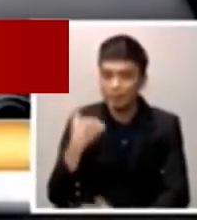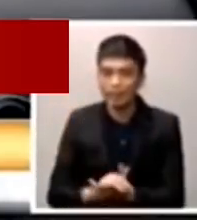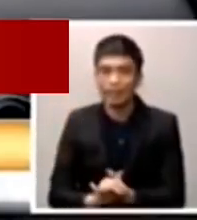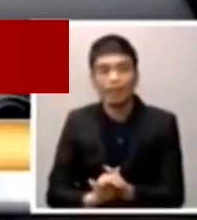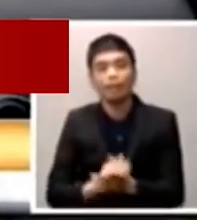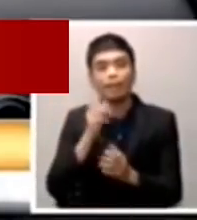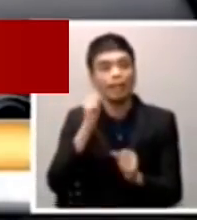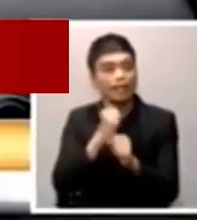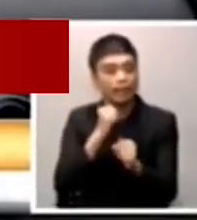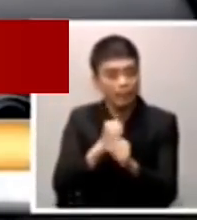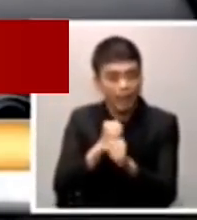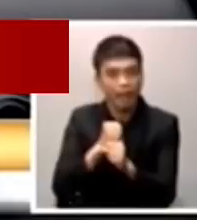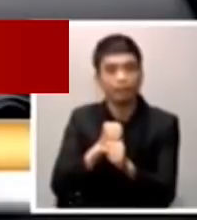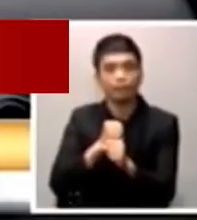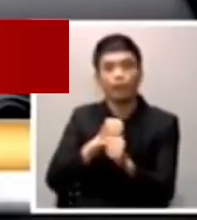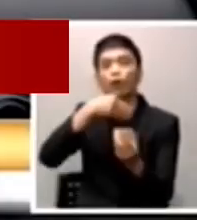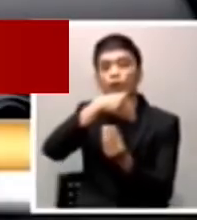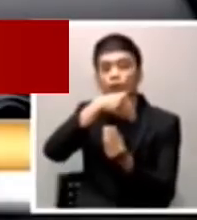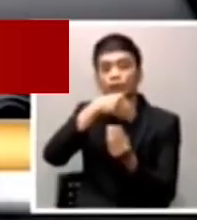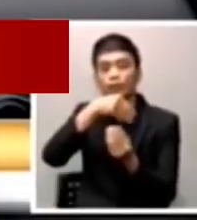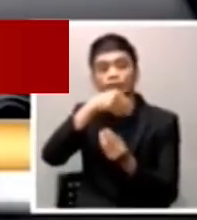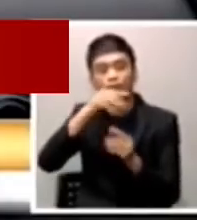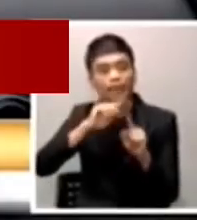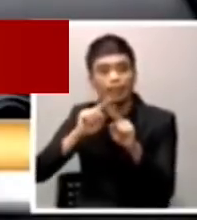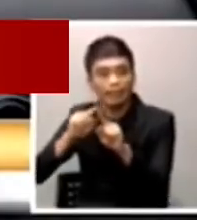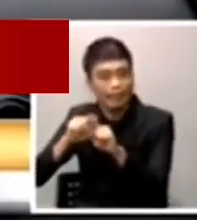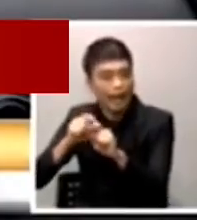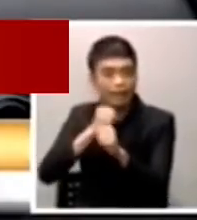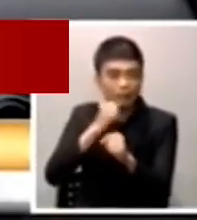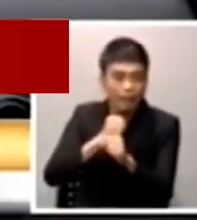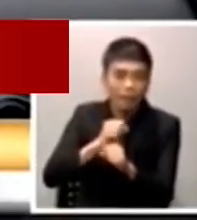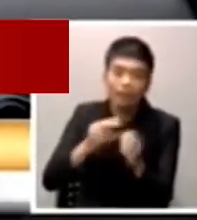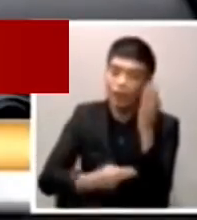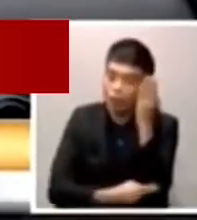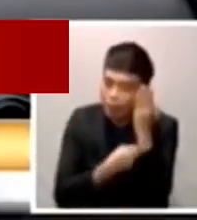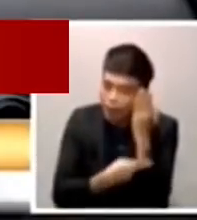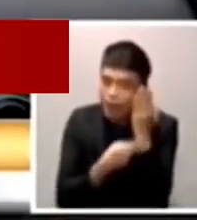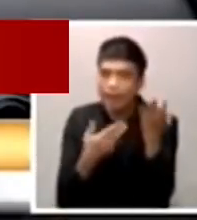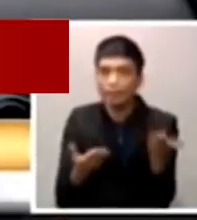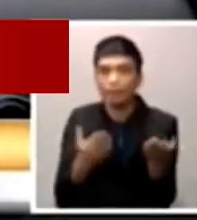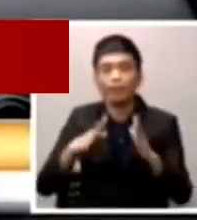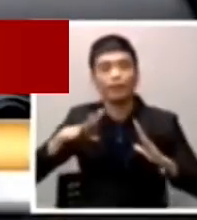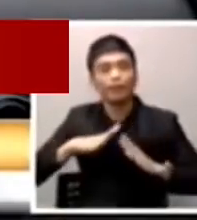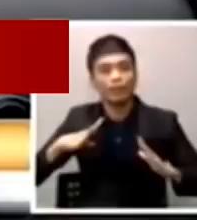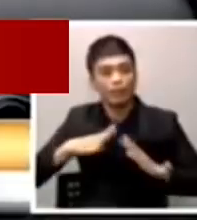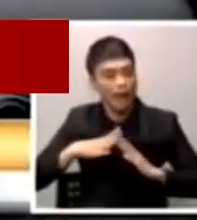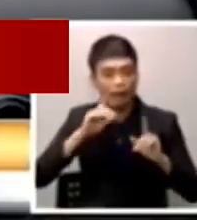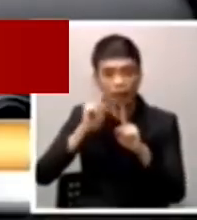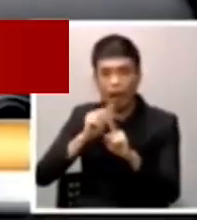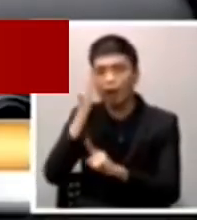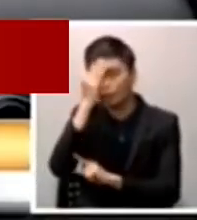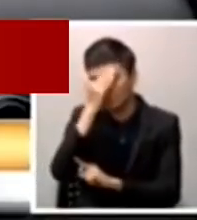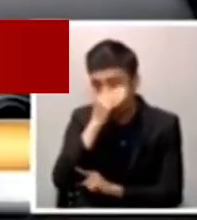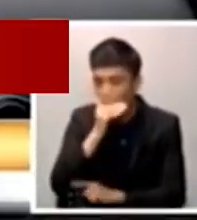กอบธุรกิจภายใต้สนามกอล์ฟของกองทัพมีโรงแรมมีสถานที่ตากอากาศเยอะแยะสวยง